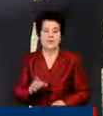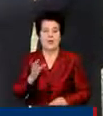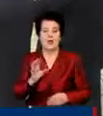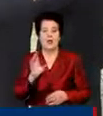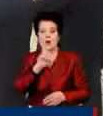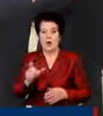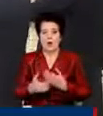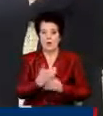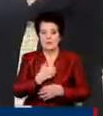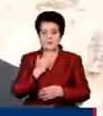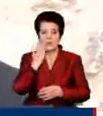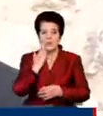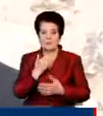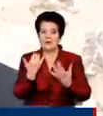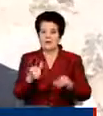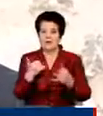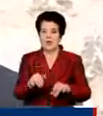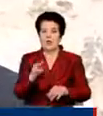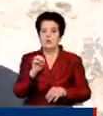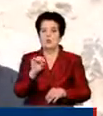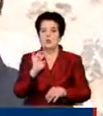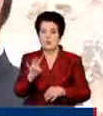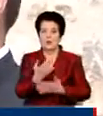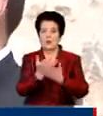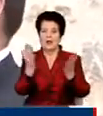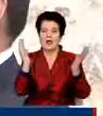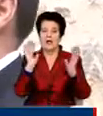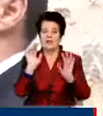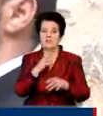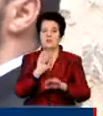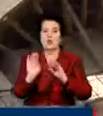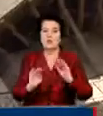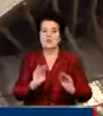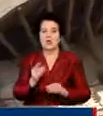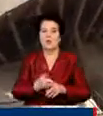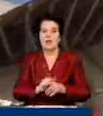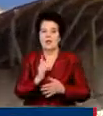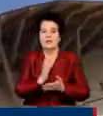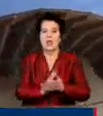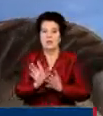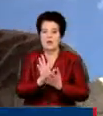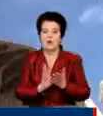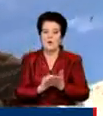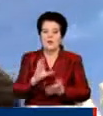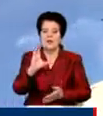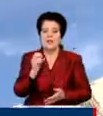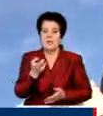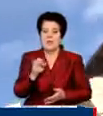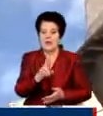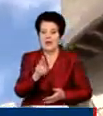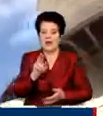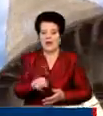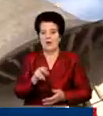Oaspeții din România au admirat îndelung turnurile cetății, paraclisul, cazematele și muzeul unde se află și copia sabiei lui Ștefan cel Mare